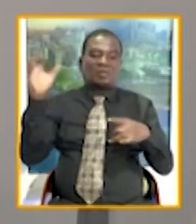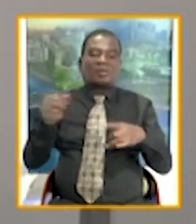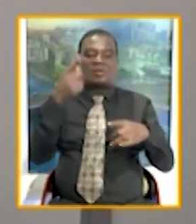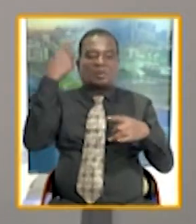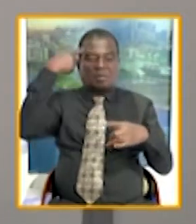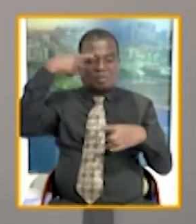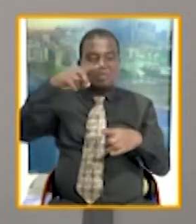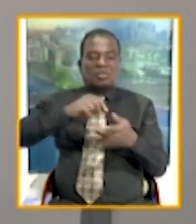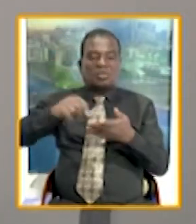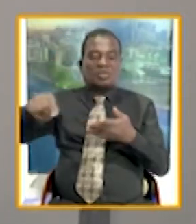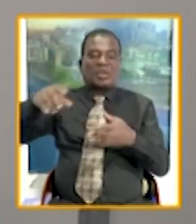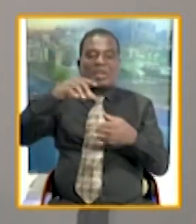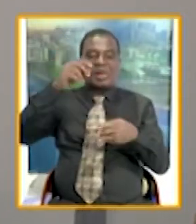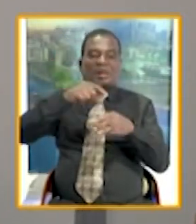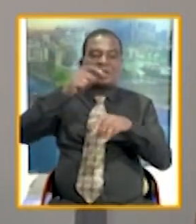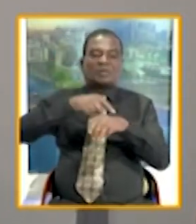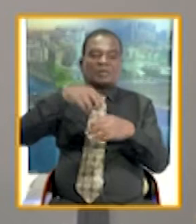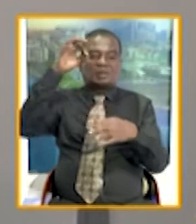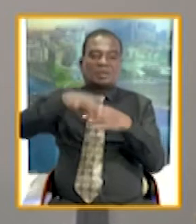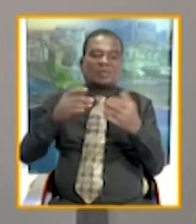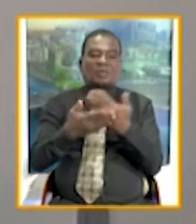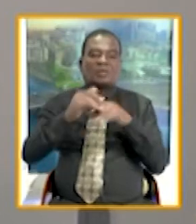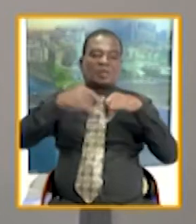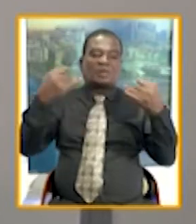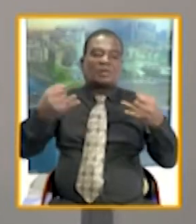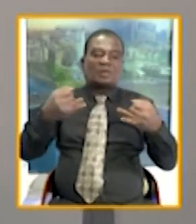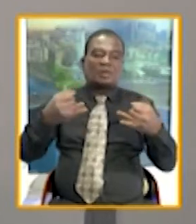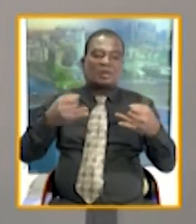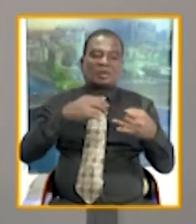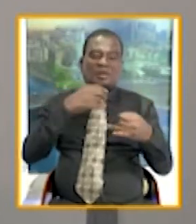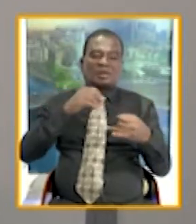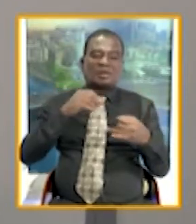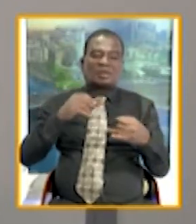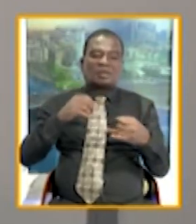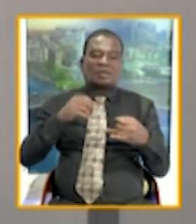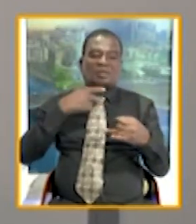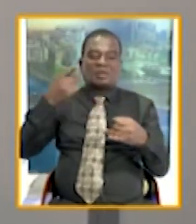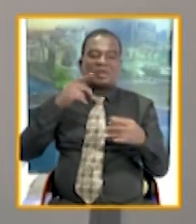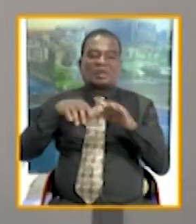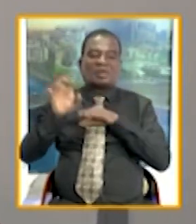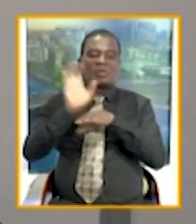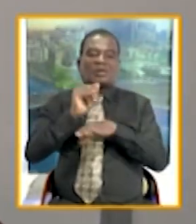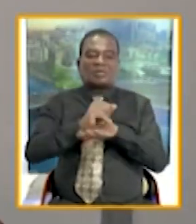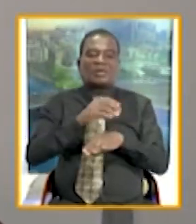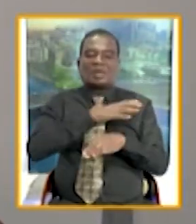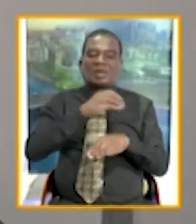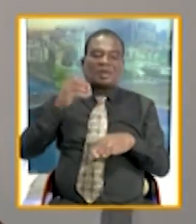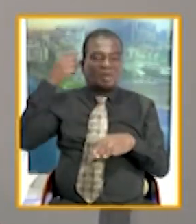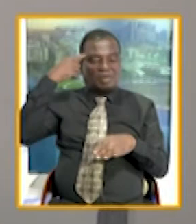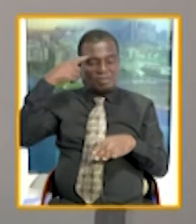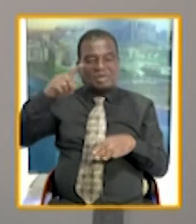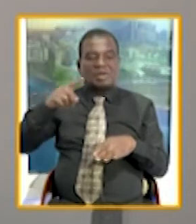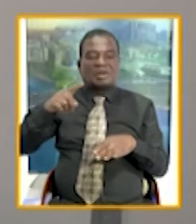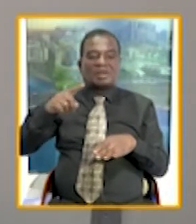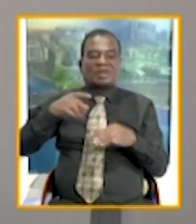dans le cadre de la régulation de cette période électorale par les médias qui émettent en Côte d'Ivoire en ce qui concerne la AK et par les différents médias en ce